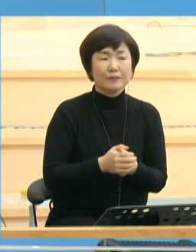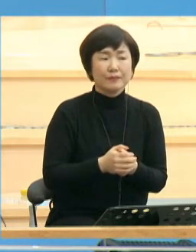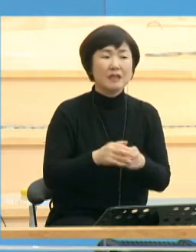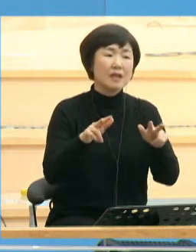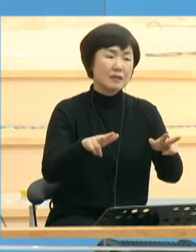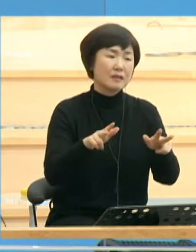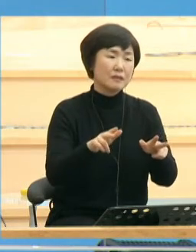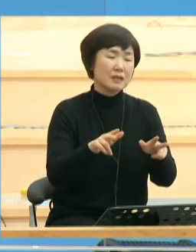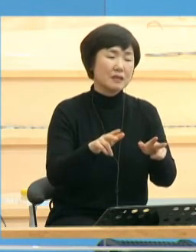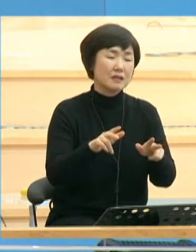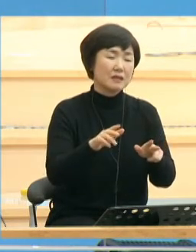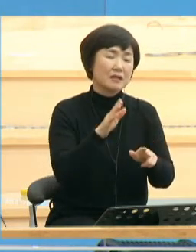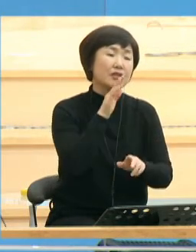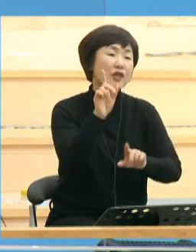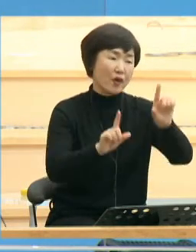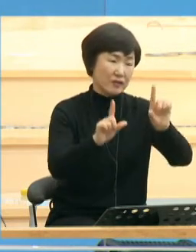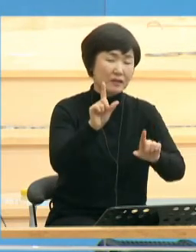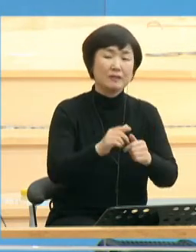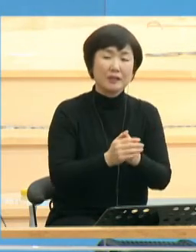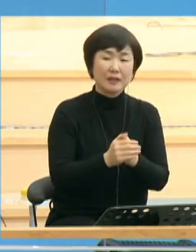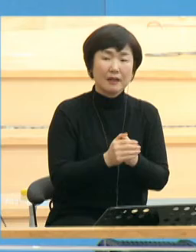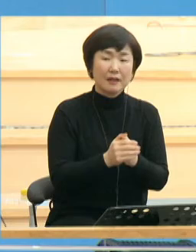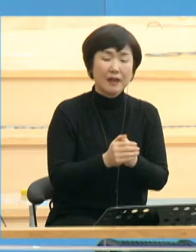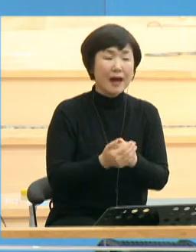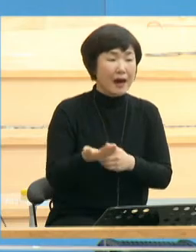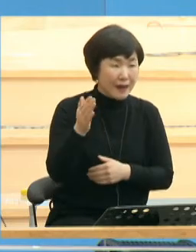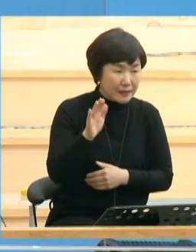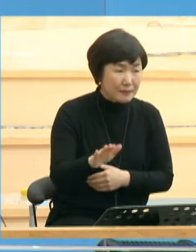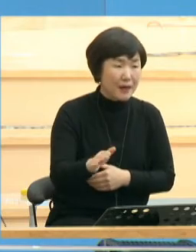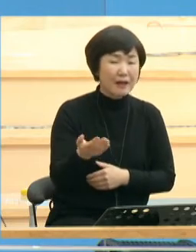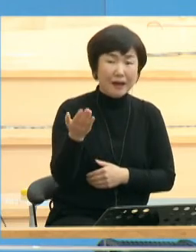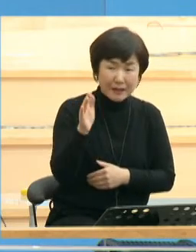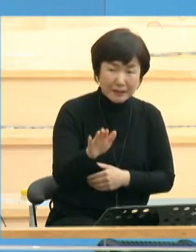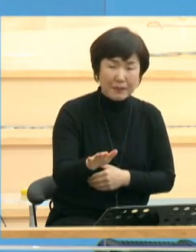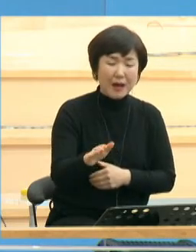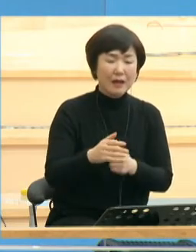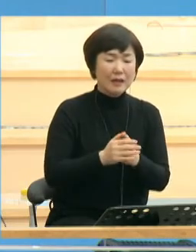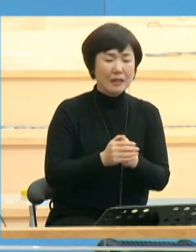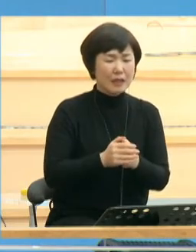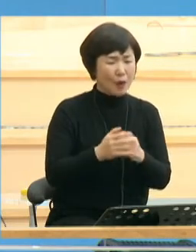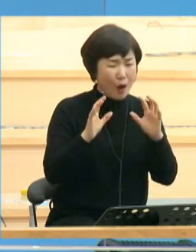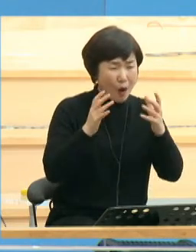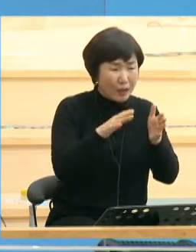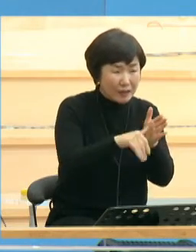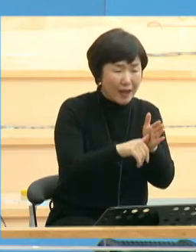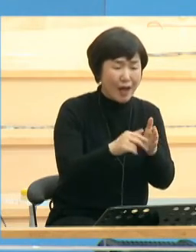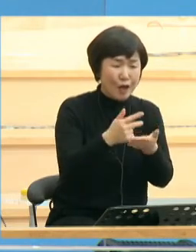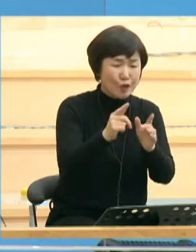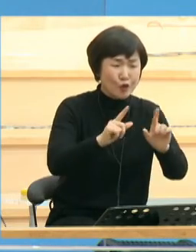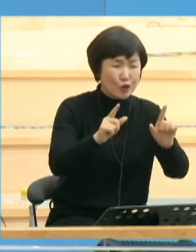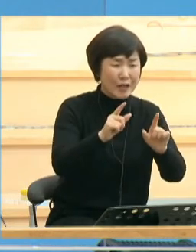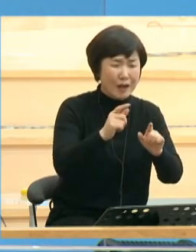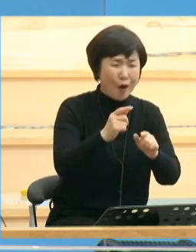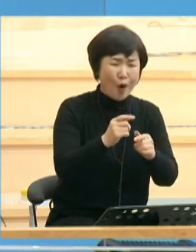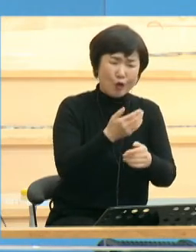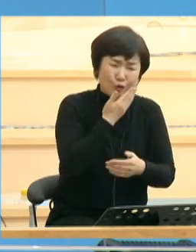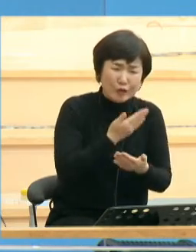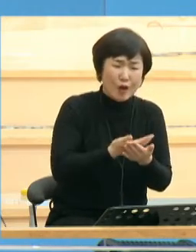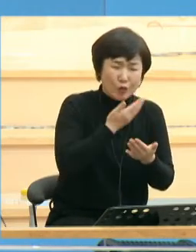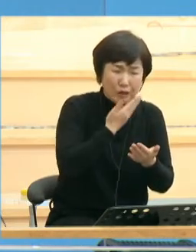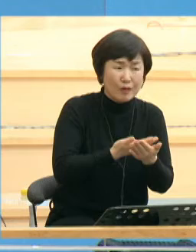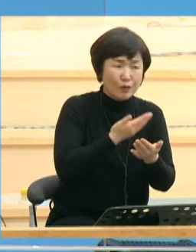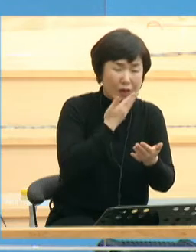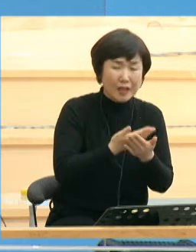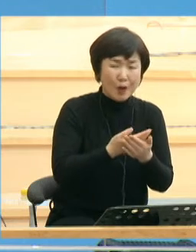여러분 그래도 그래도 그래도 어린 시절의 추이를 귀한 줄 알고 그렇게 교육을 받고 주일 성수가